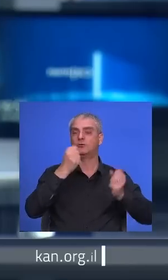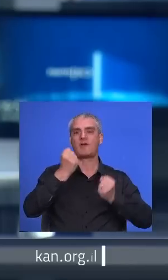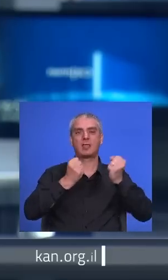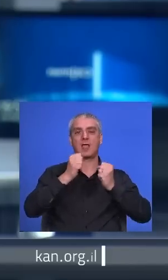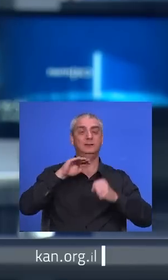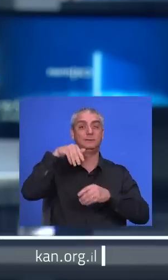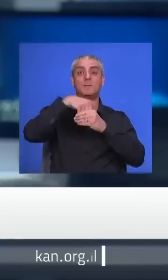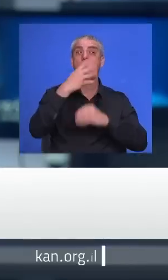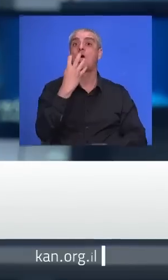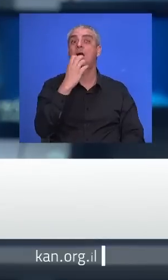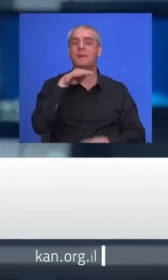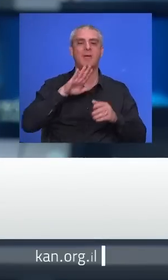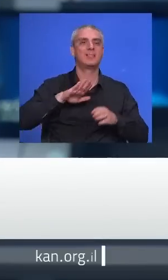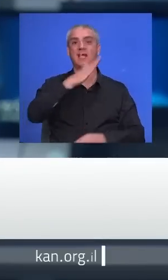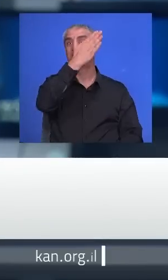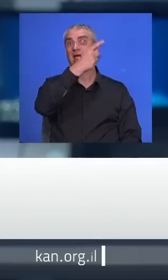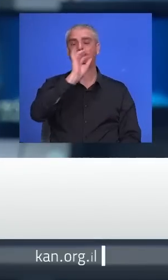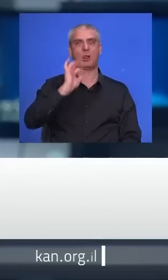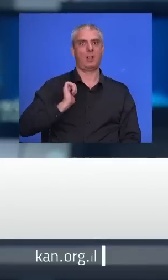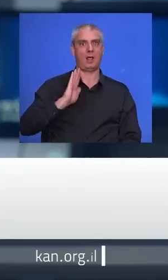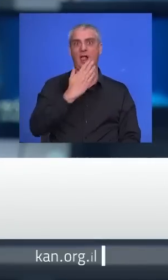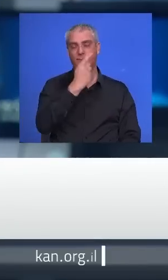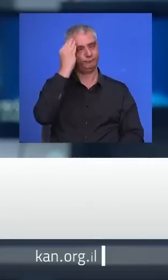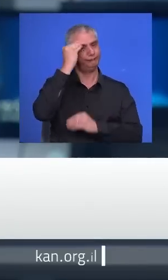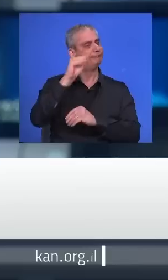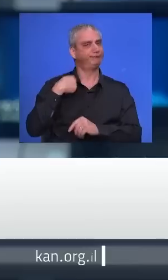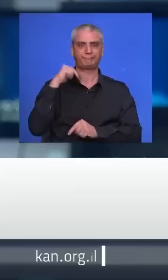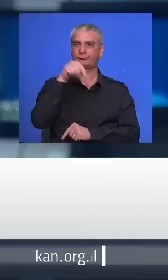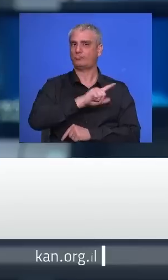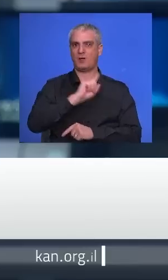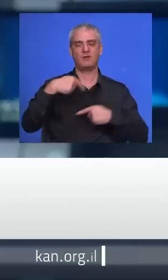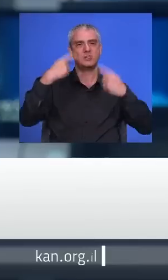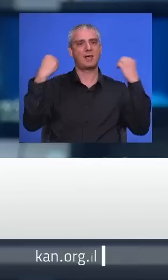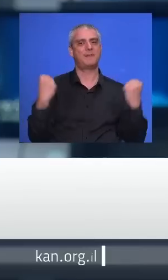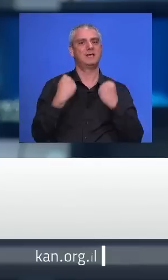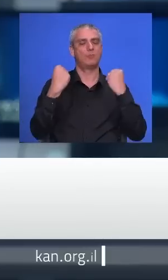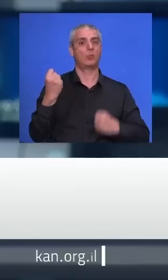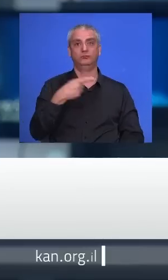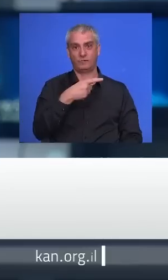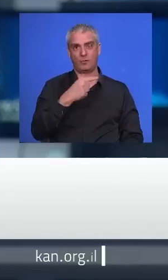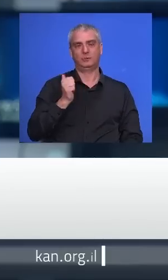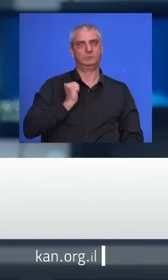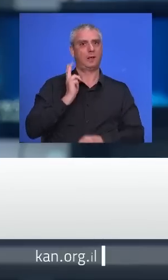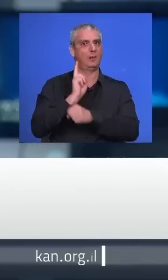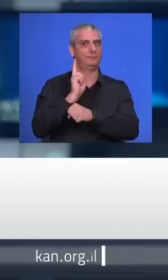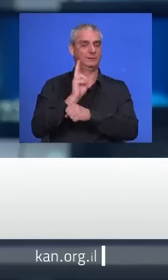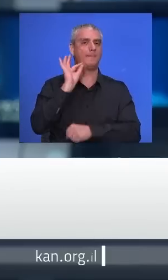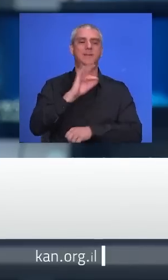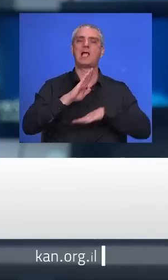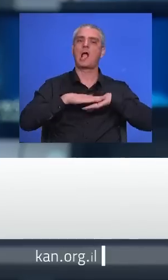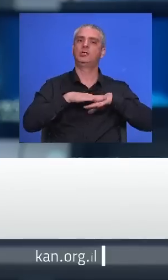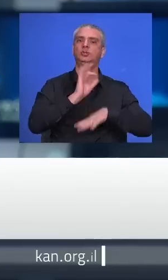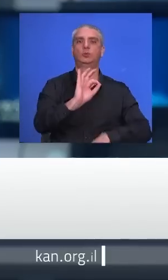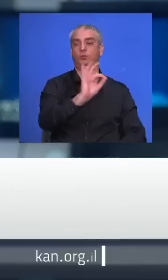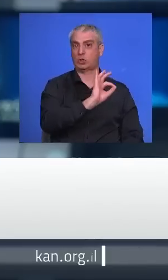40 בטייסת קרב בחיל האוויר מודיעים לא נתייצב ליום האימון השבוע, ובצהל מזהירים מפגיעה בכשירות.